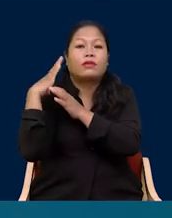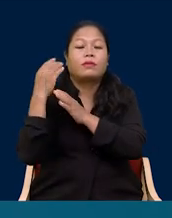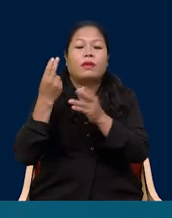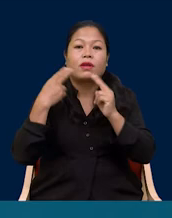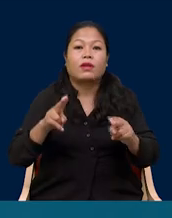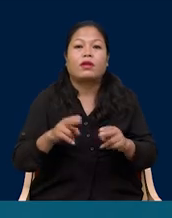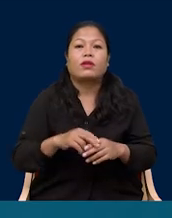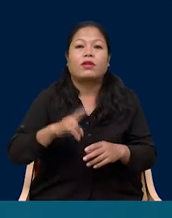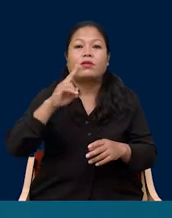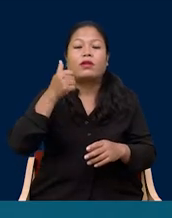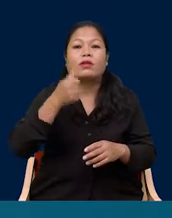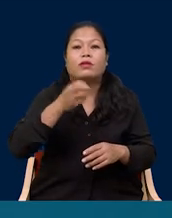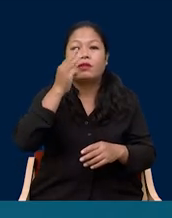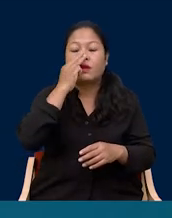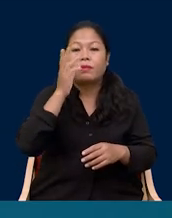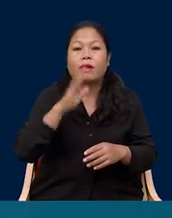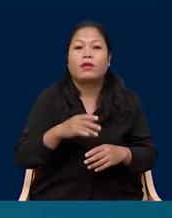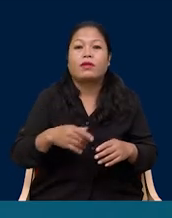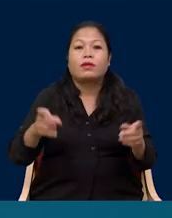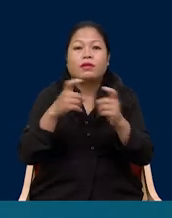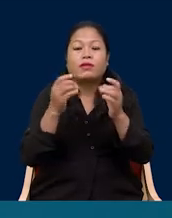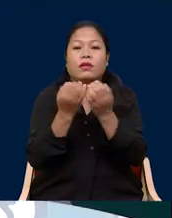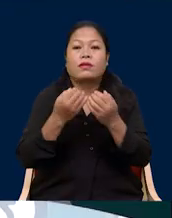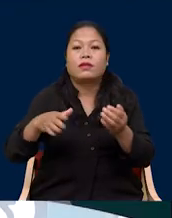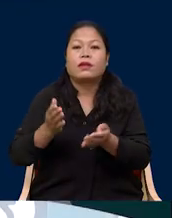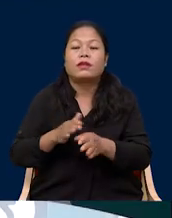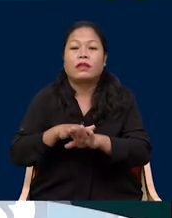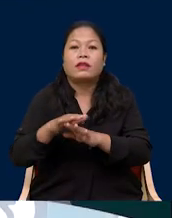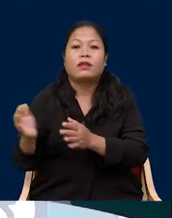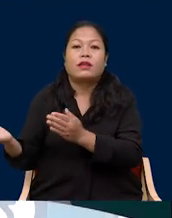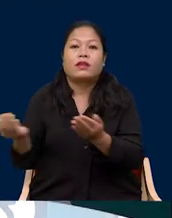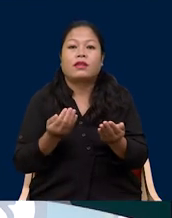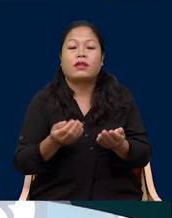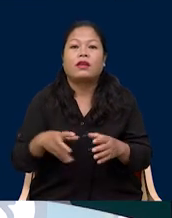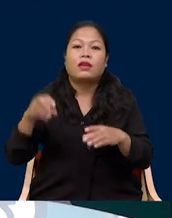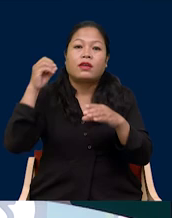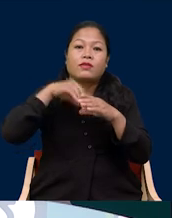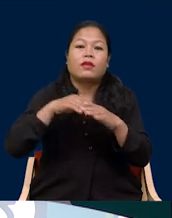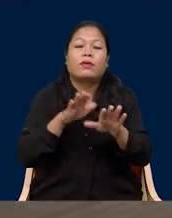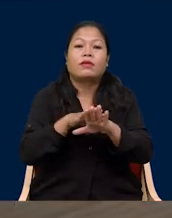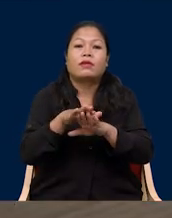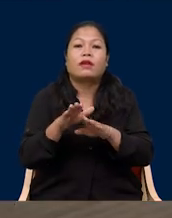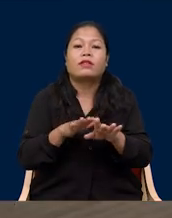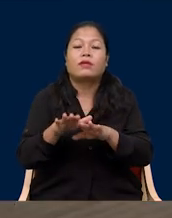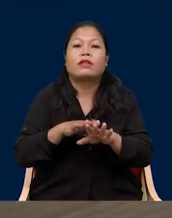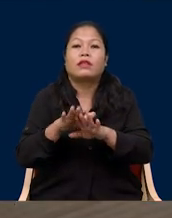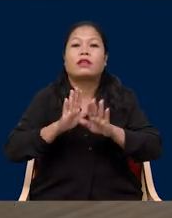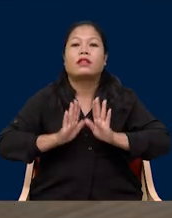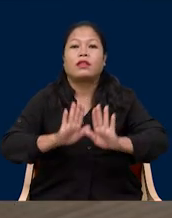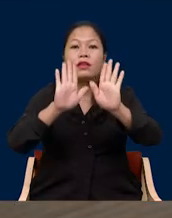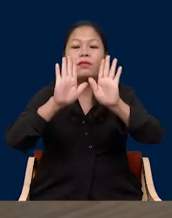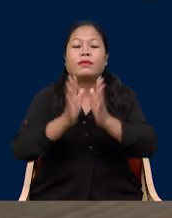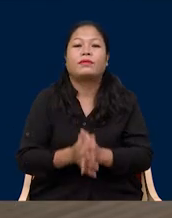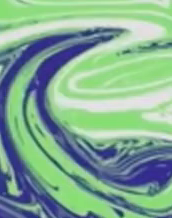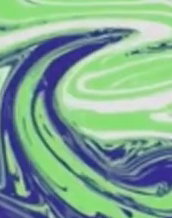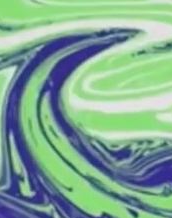रहेछ कप 26 भन्ने कुराको पनि आज हामीले छलफल गऱ्यौँ. सबै हाम्रा अतिथिहरूलाई धेरै धेरै धन्यवाद र सहभागी साथीहरूलाई पनि